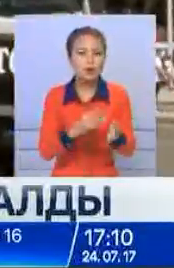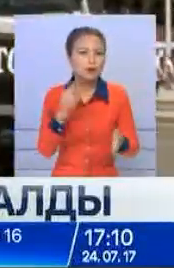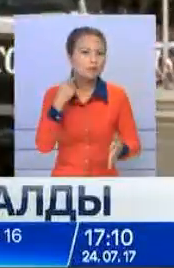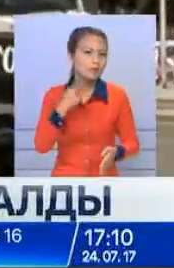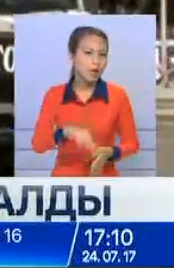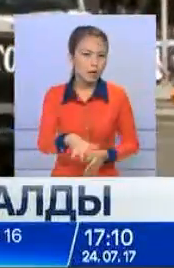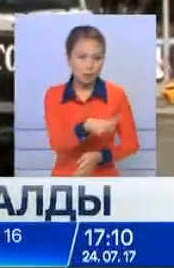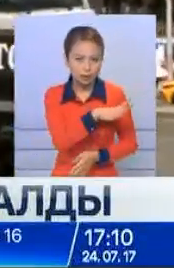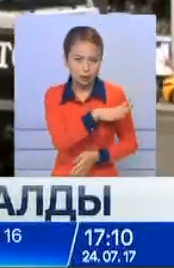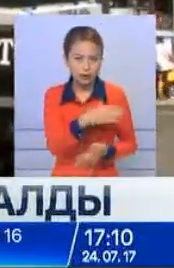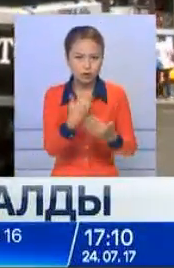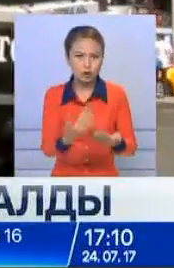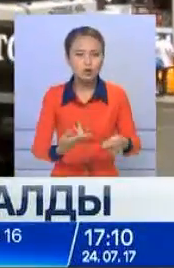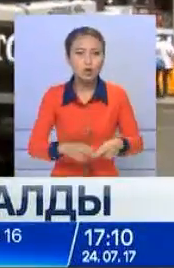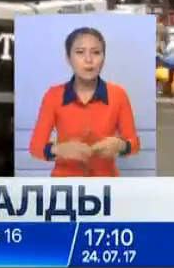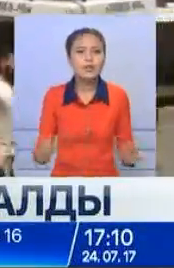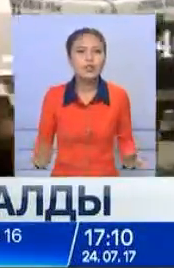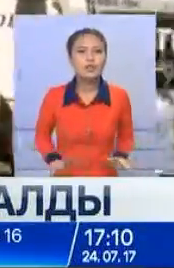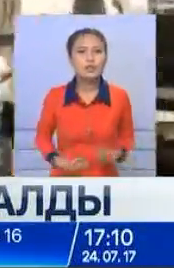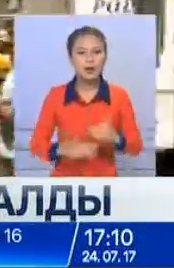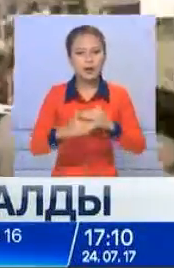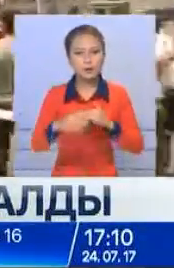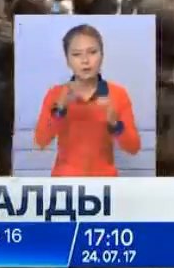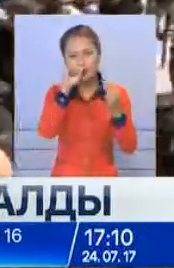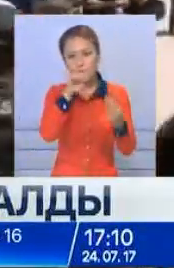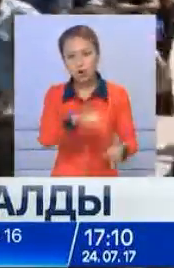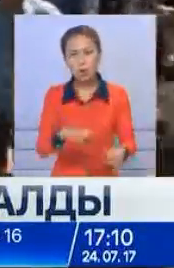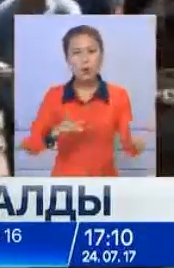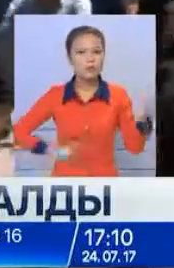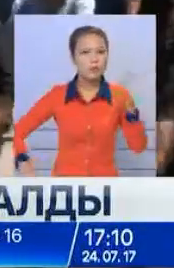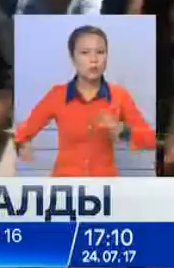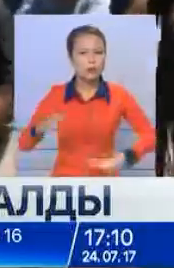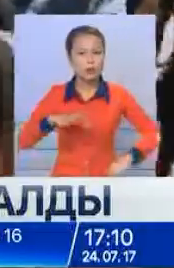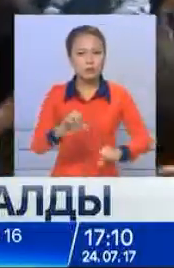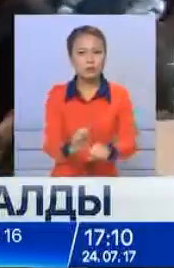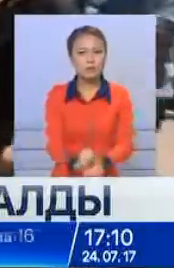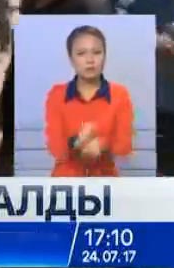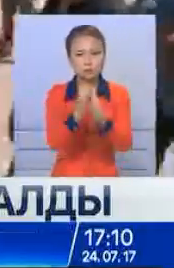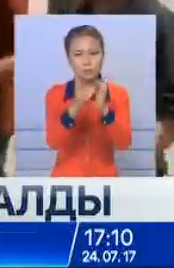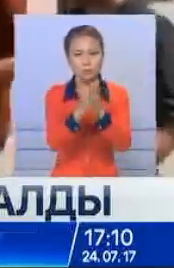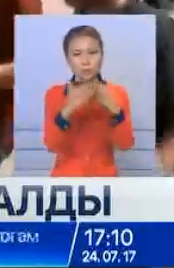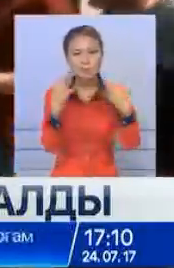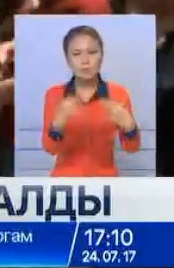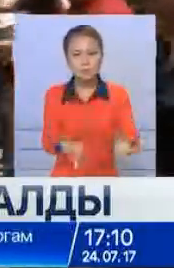алды. Дегенмен жергілікті тұрғындар бұл шешімге қарсы шығып, мұғалімдердің